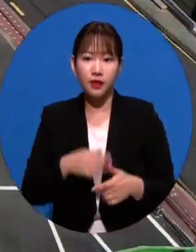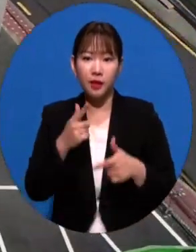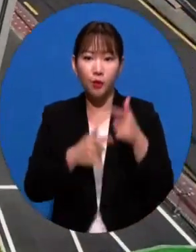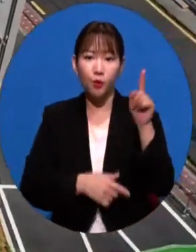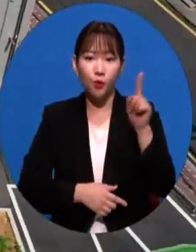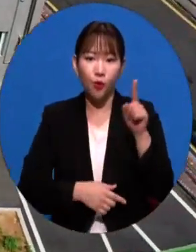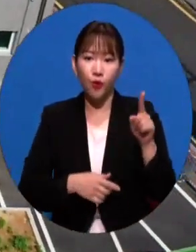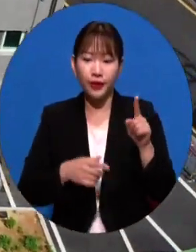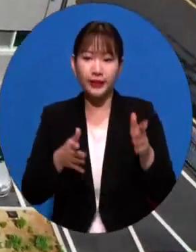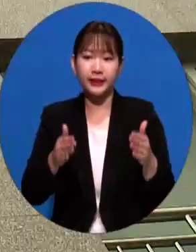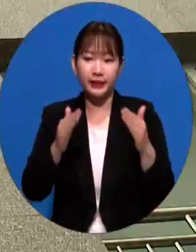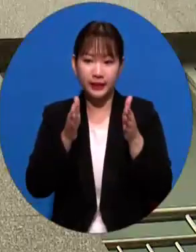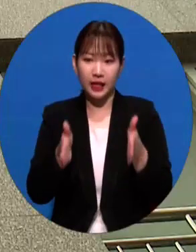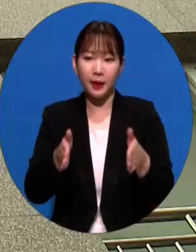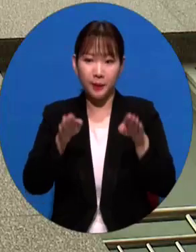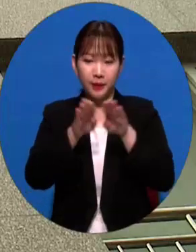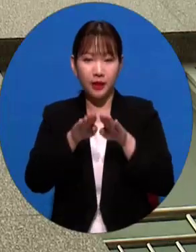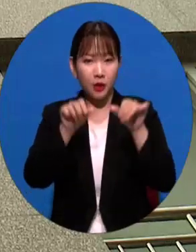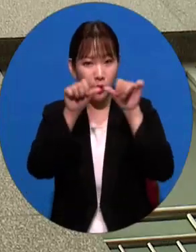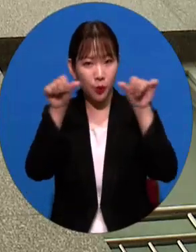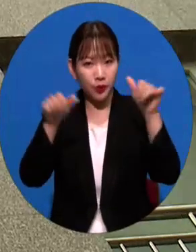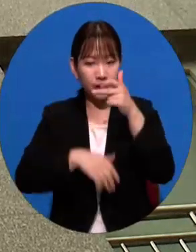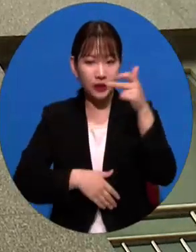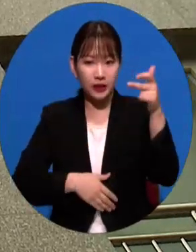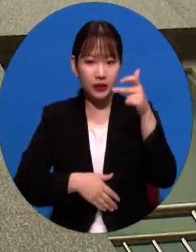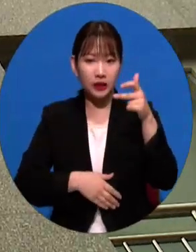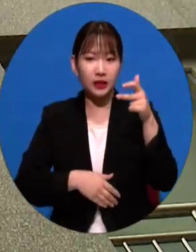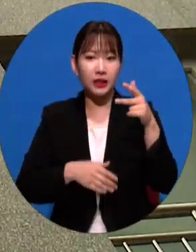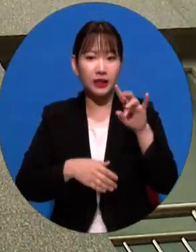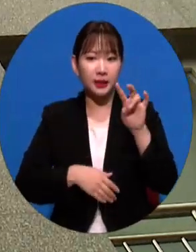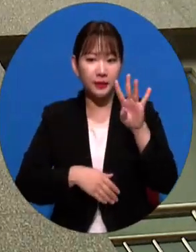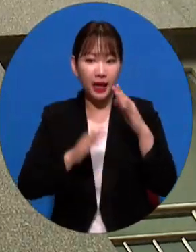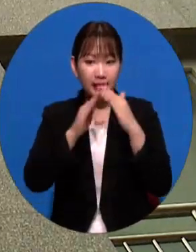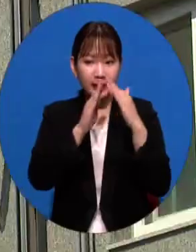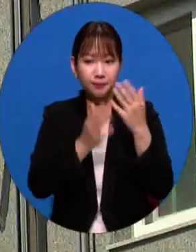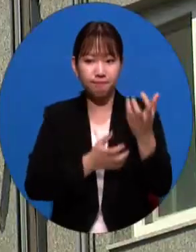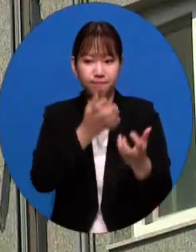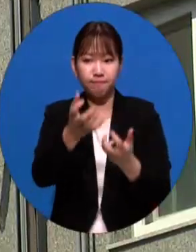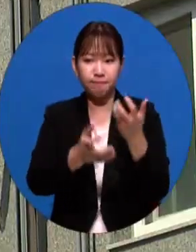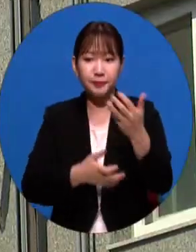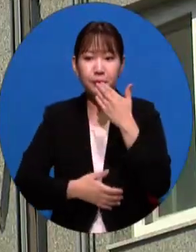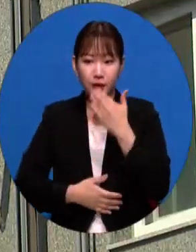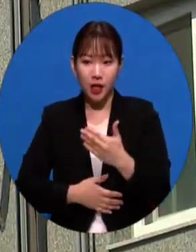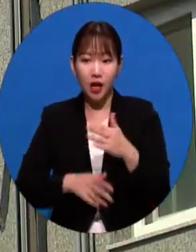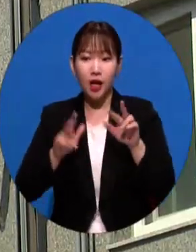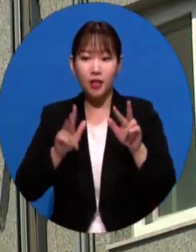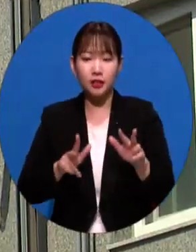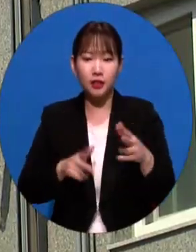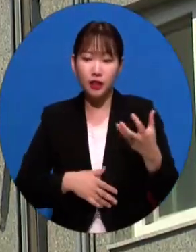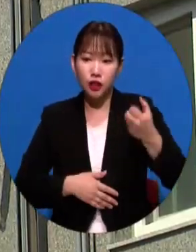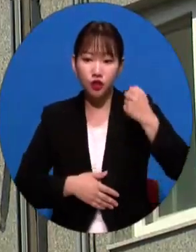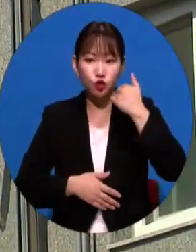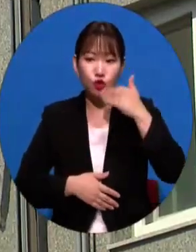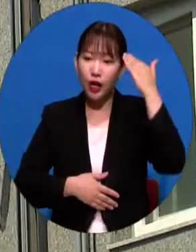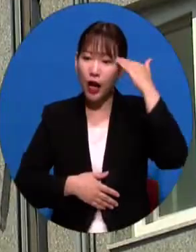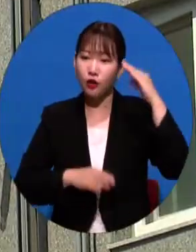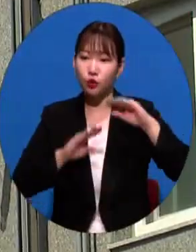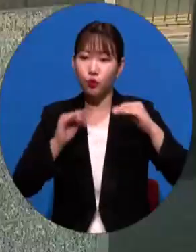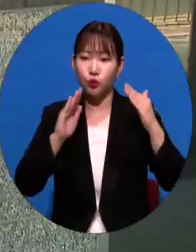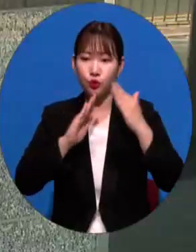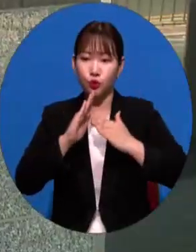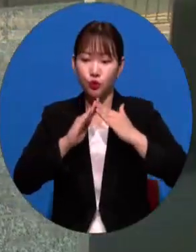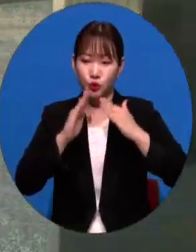목포의 한 연립주택. 지상 5층 규모로 24세대가 입주할 수 있습니다. 현재 소유주는